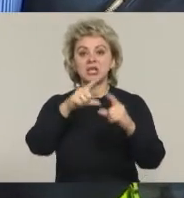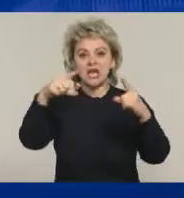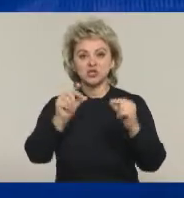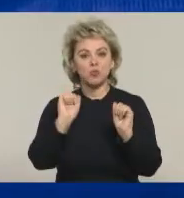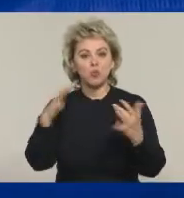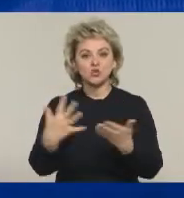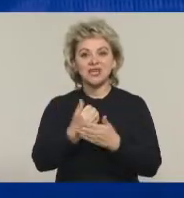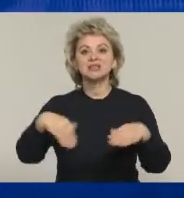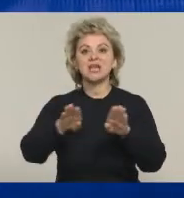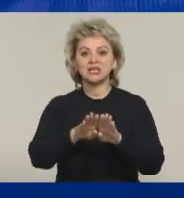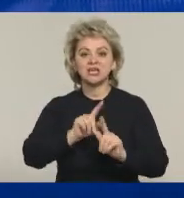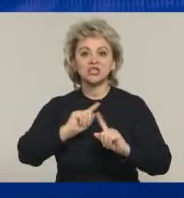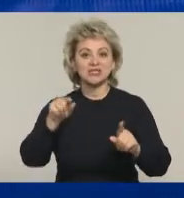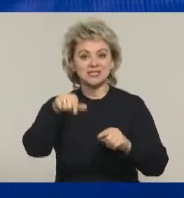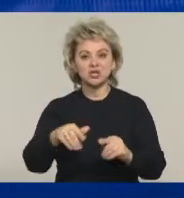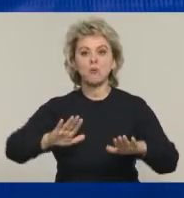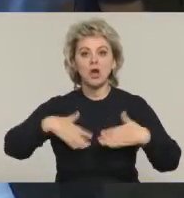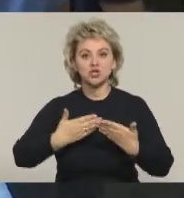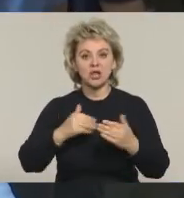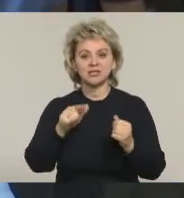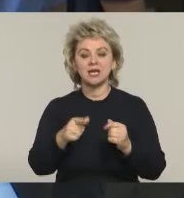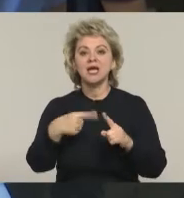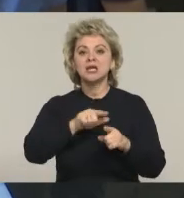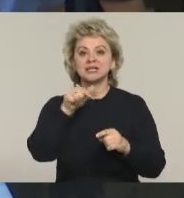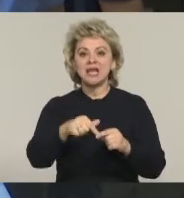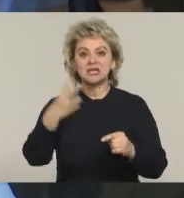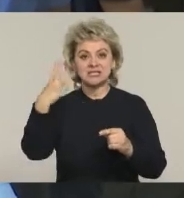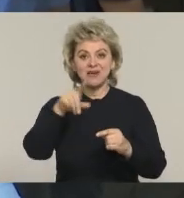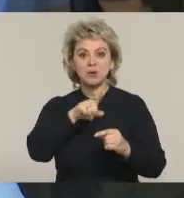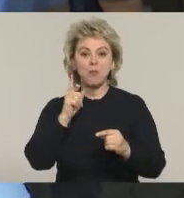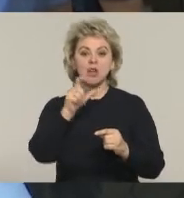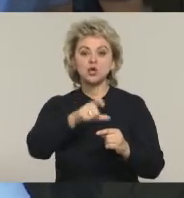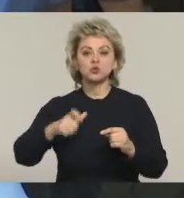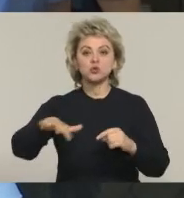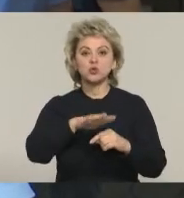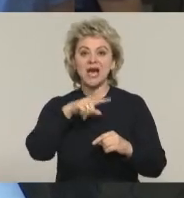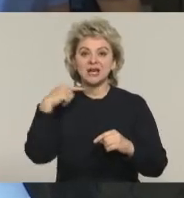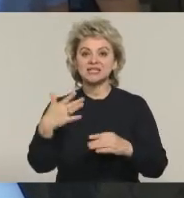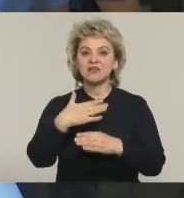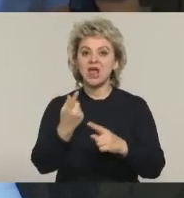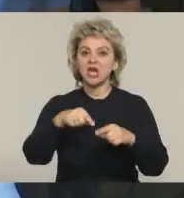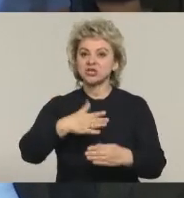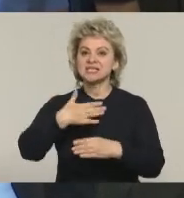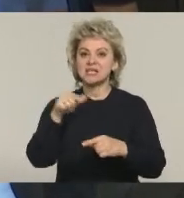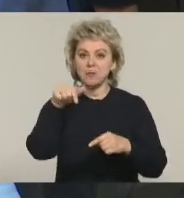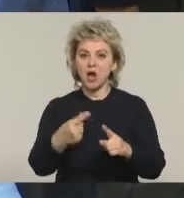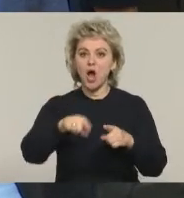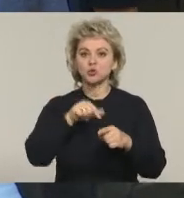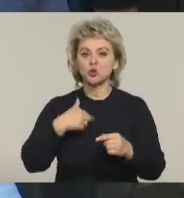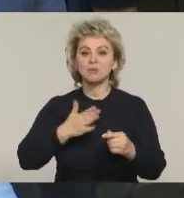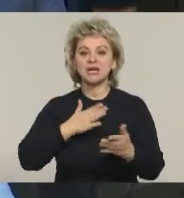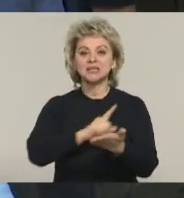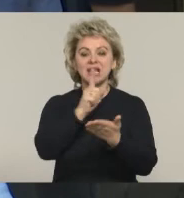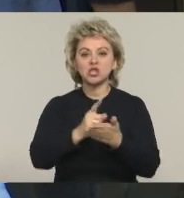можно отыскать и такие нестандартные пожелания. Для современной молодежи российский флаг – это знамя. Знамя, которое мы